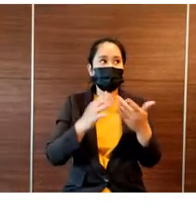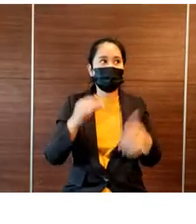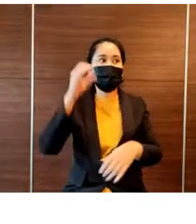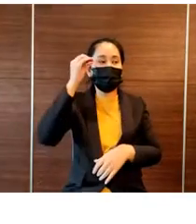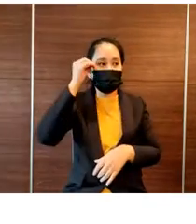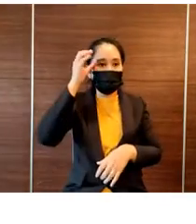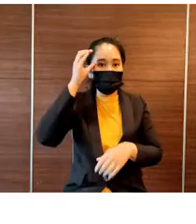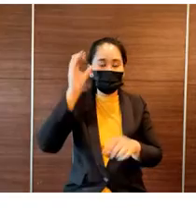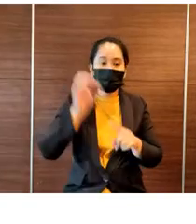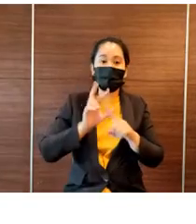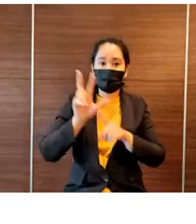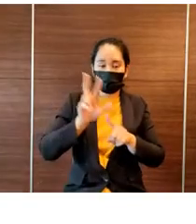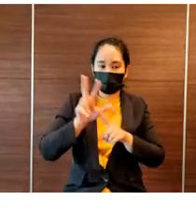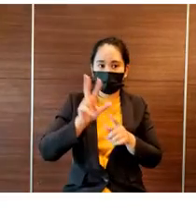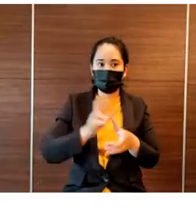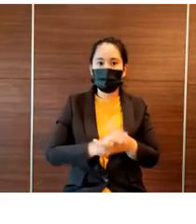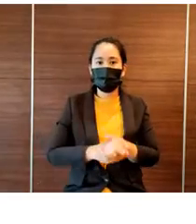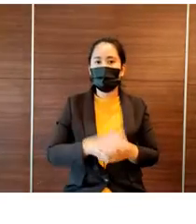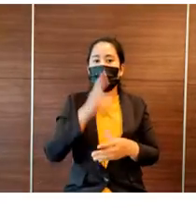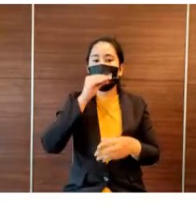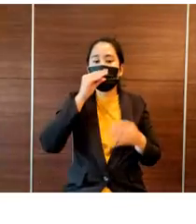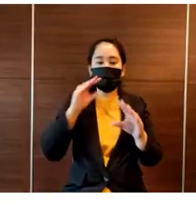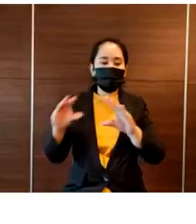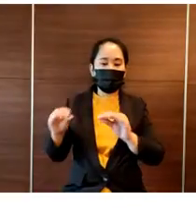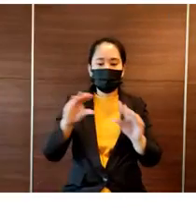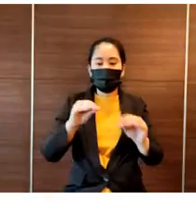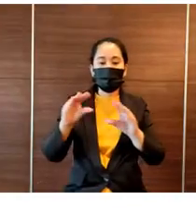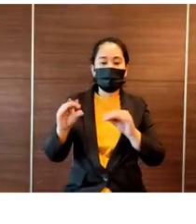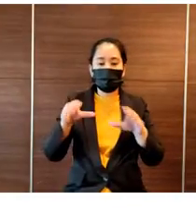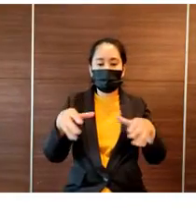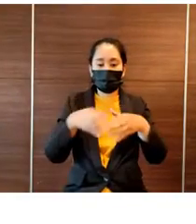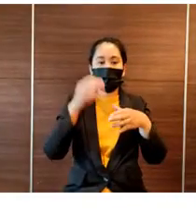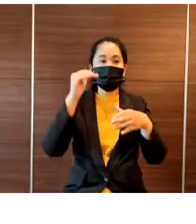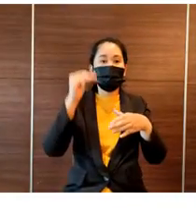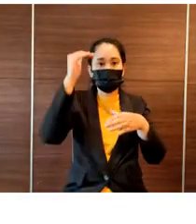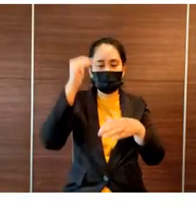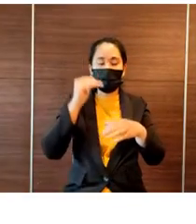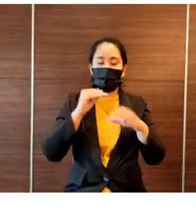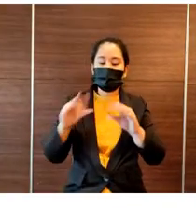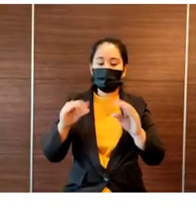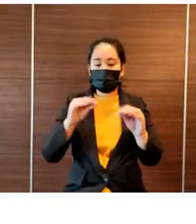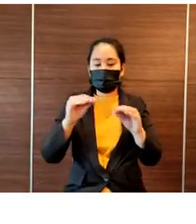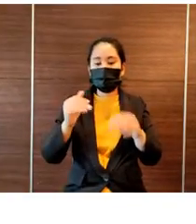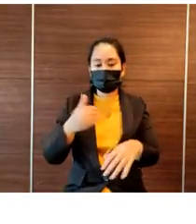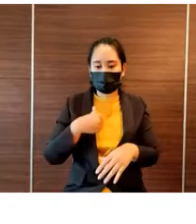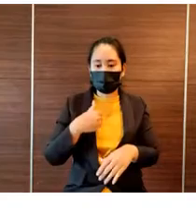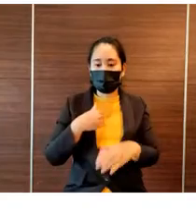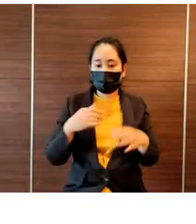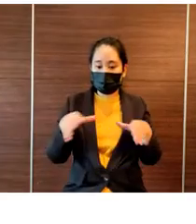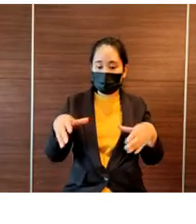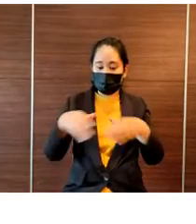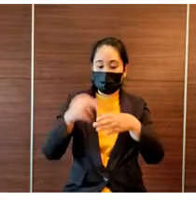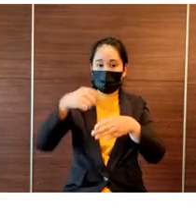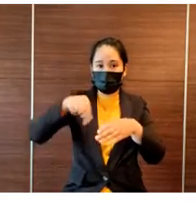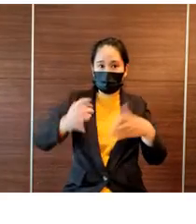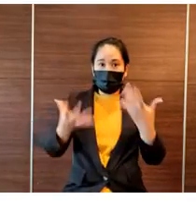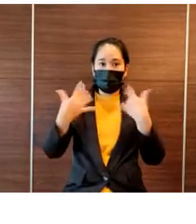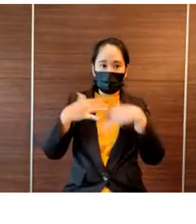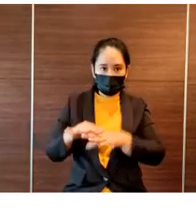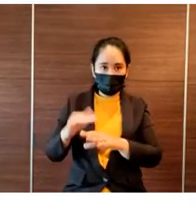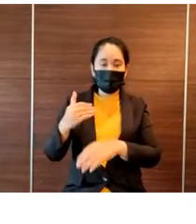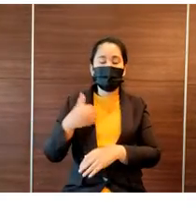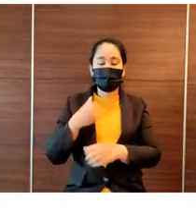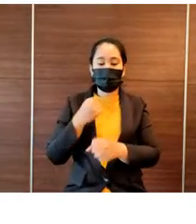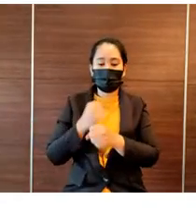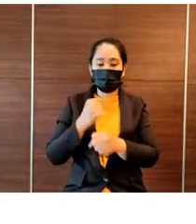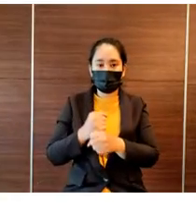3เถียงกันเยอะมากในกลุ่มพี่ๆพีวิทซึ่งเราก็ไปเรียนรู้ประสบการณ์จากเขาคนท